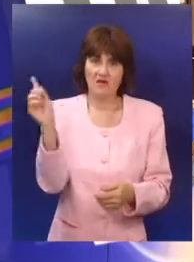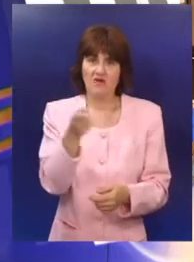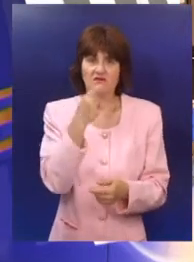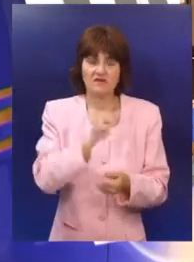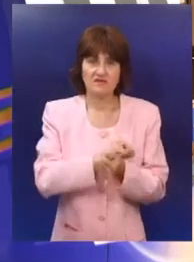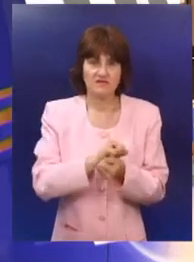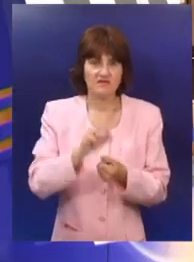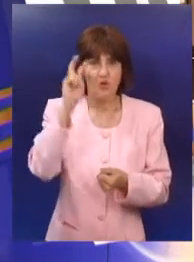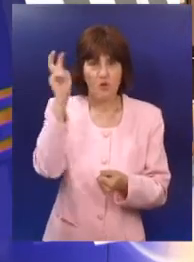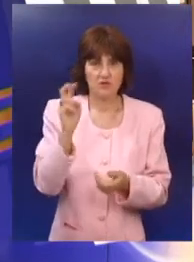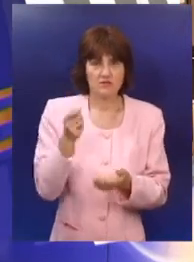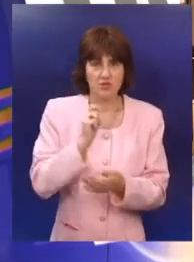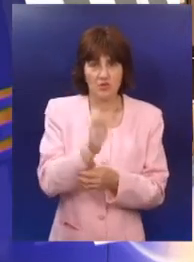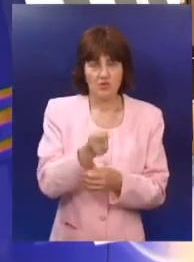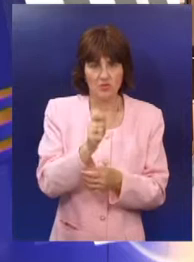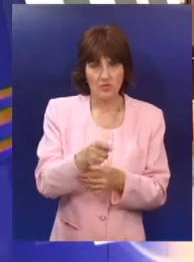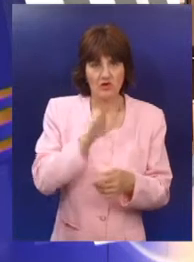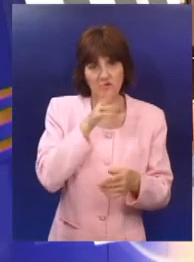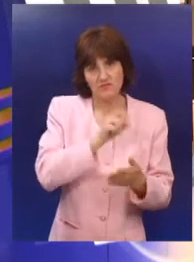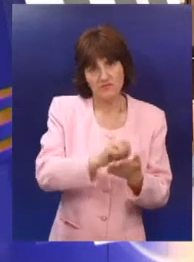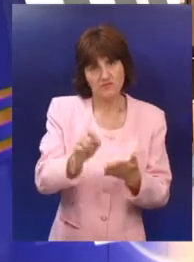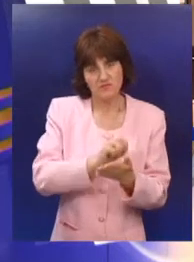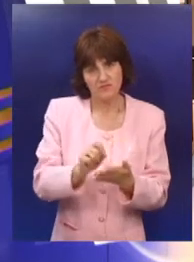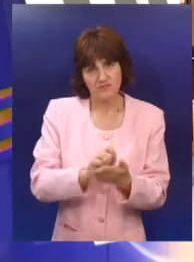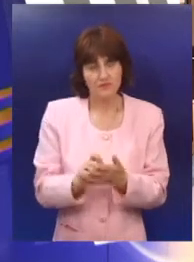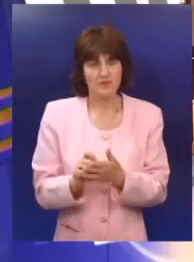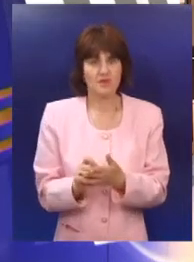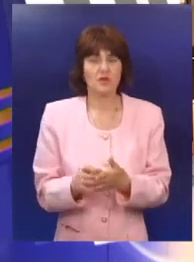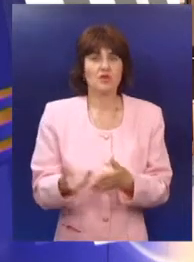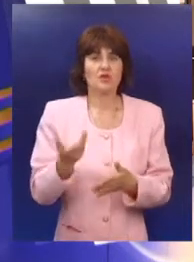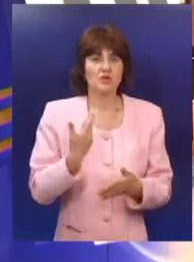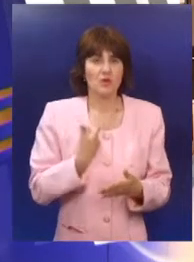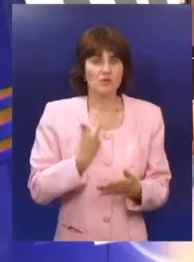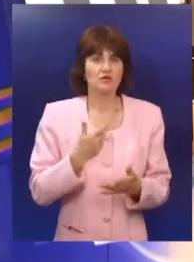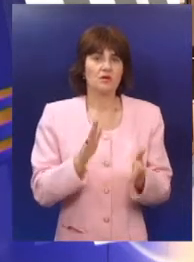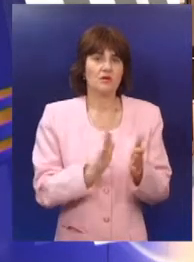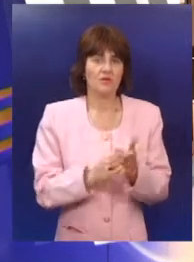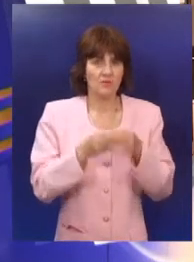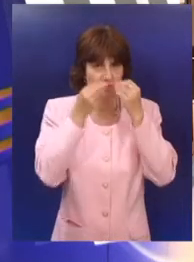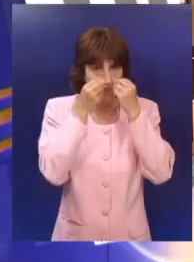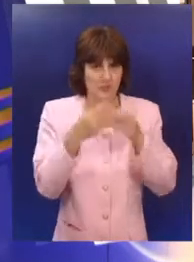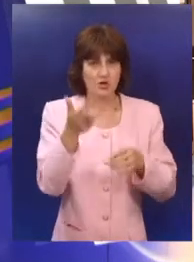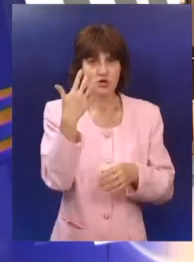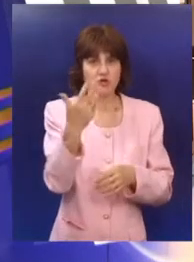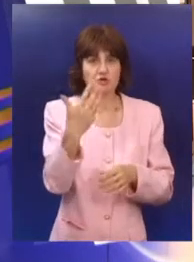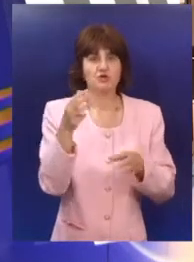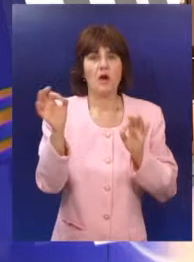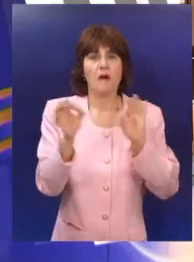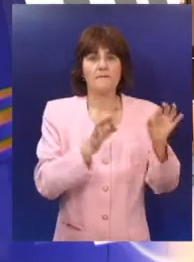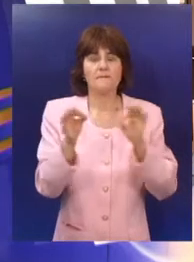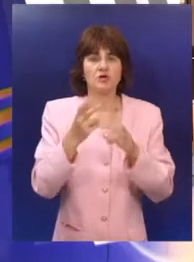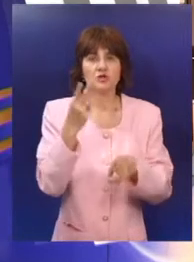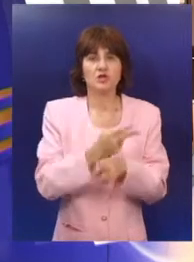se vrši osiguranje useva, tim pre što država isto vrši povrat 40% sredstava, znači